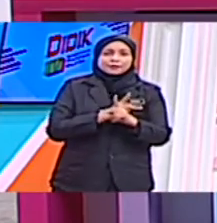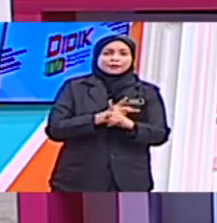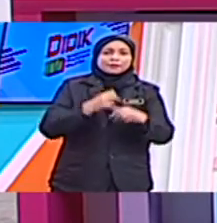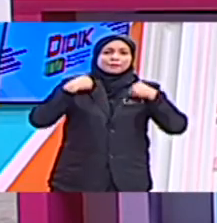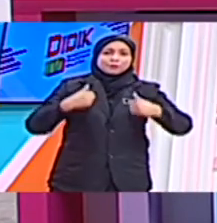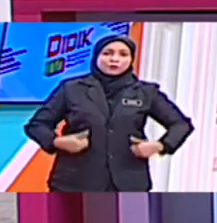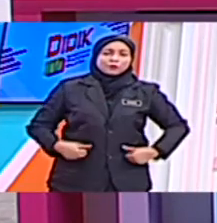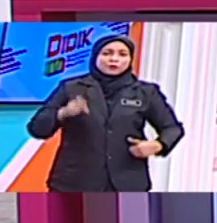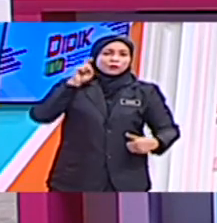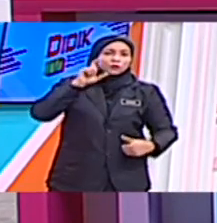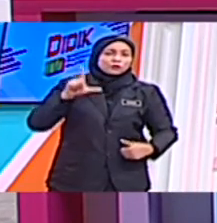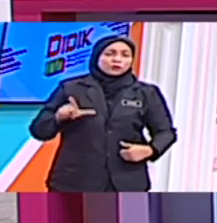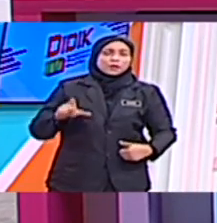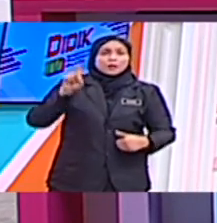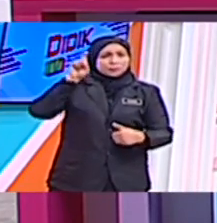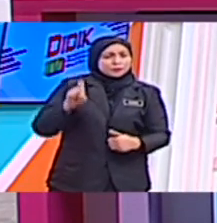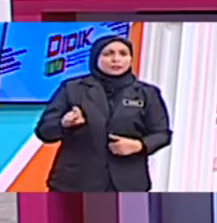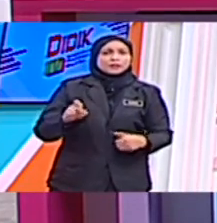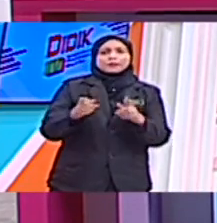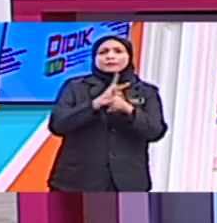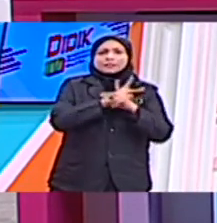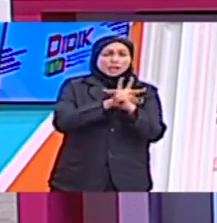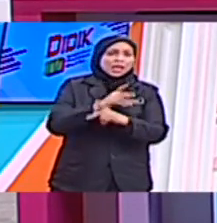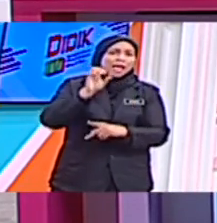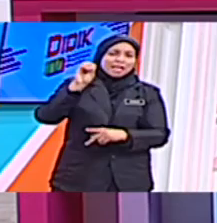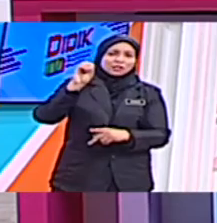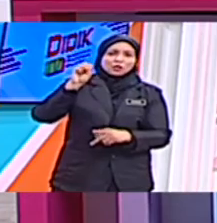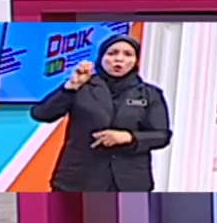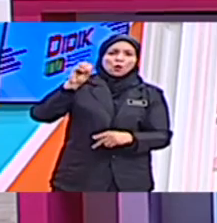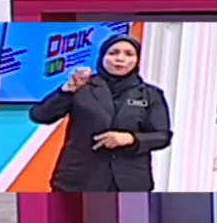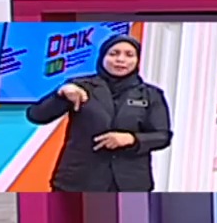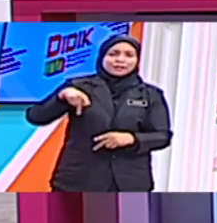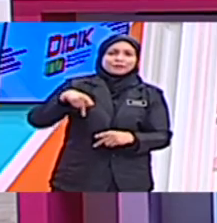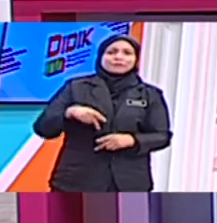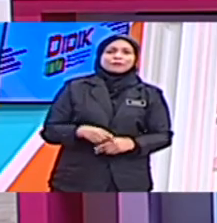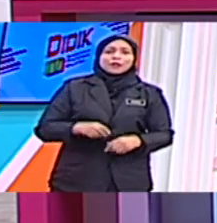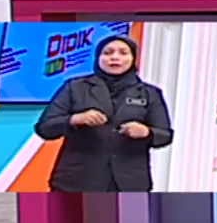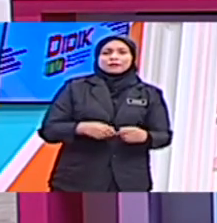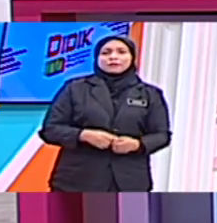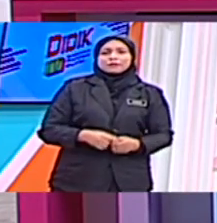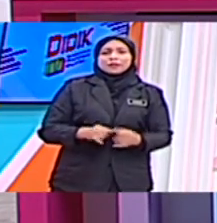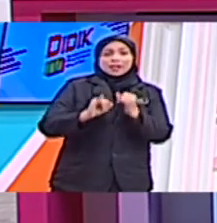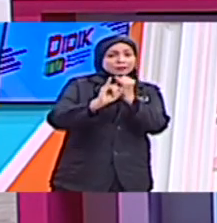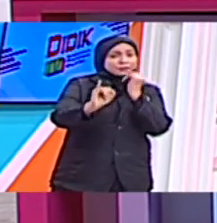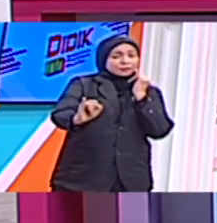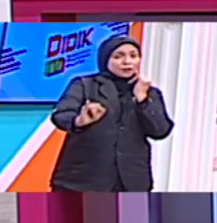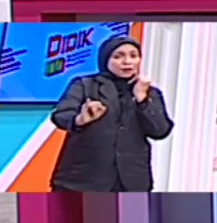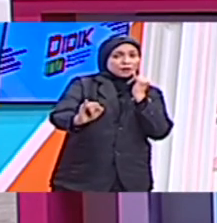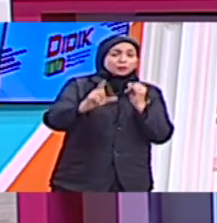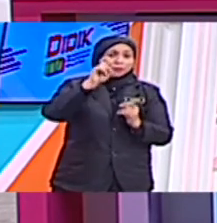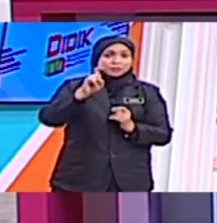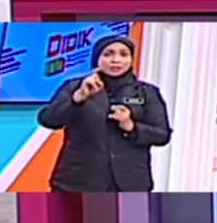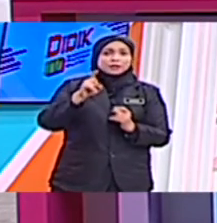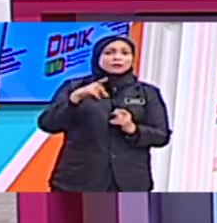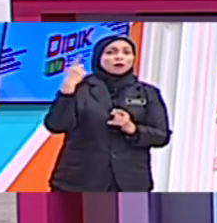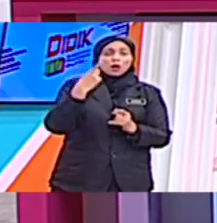adik-adik sedang menonton, kena juga jaga SOP. Selain daripada itu, menjaga penjarakan sosial, kerap kali